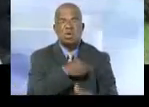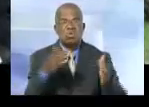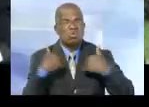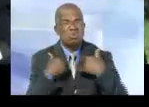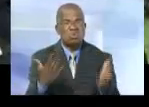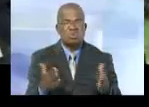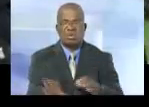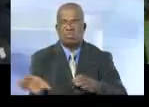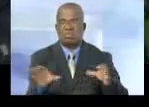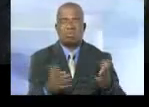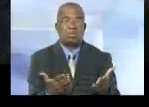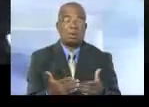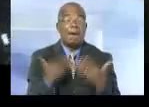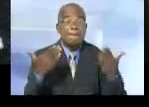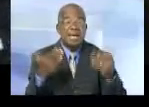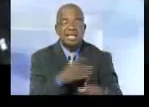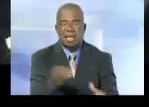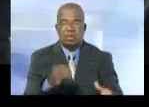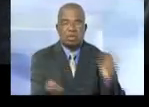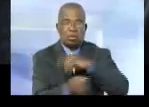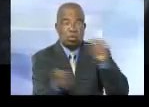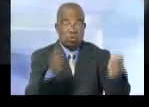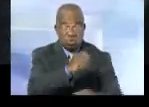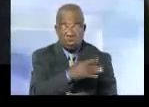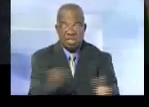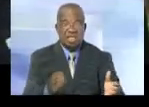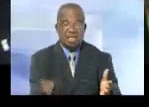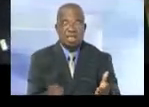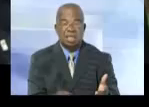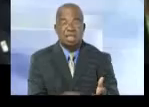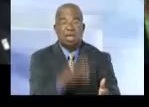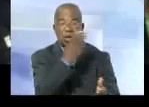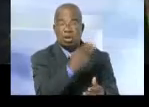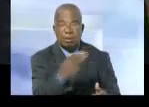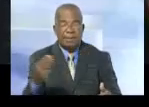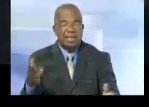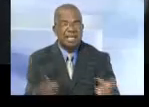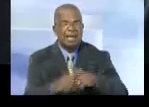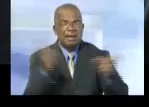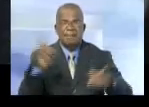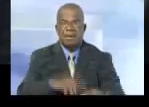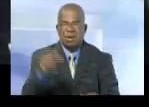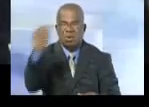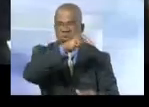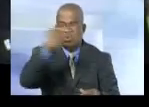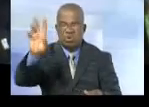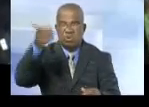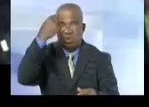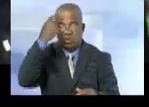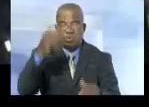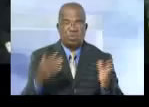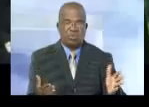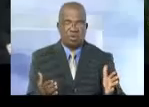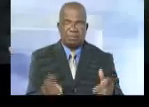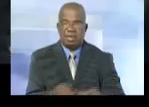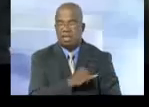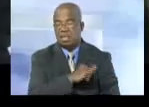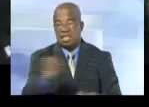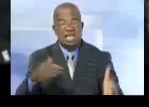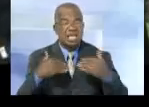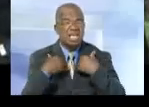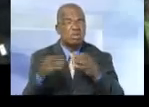une grande opération d'équipement, mais au niveau de l'État aussi, il y a des investissements qui sont faits. le ministère des Mines, du Pétrole et de l'Énergie a